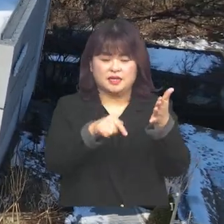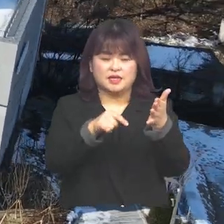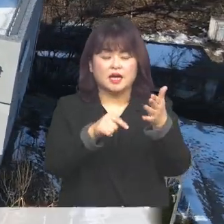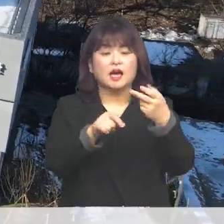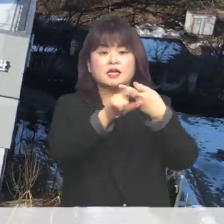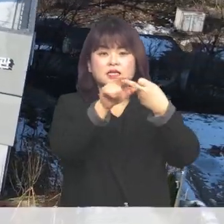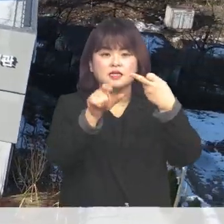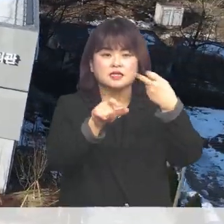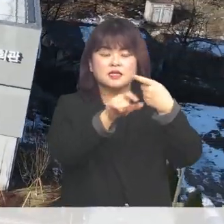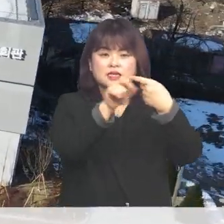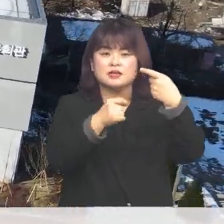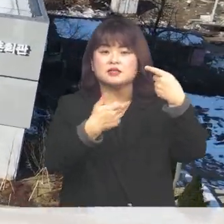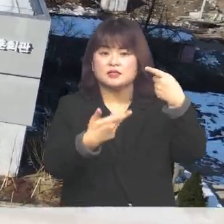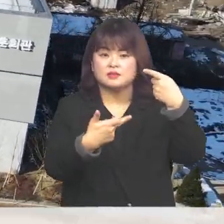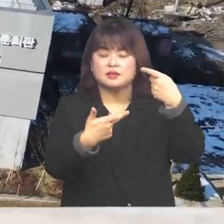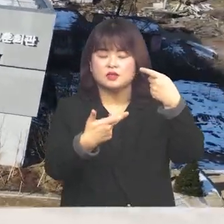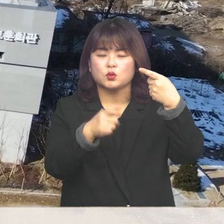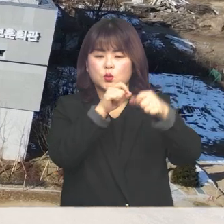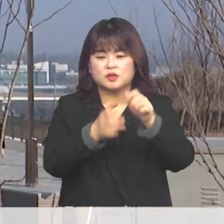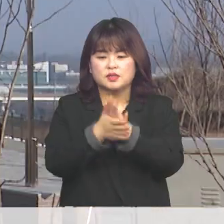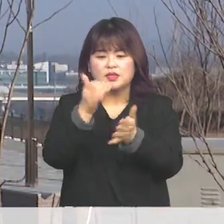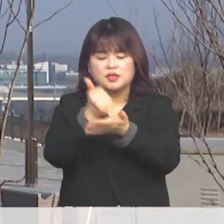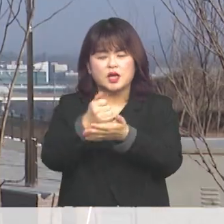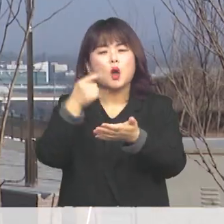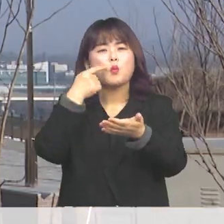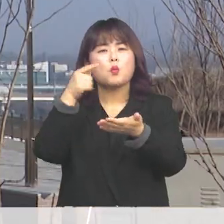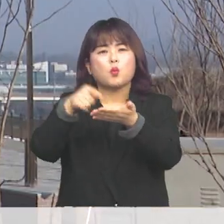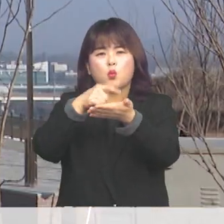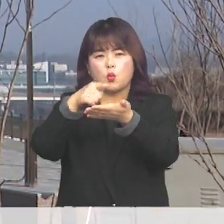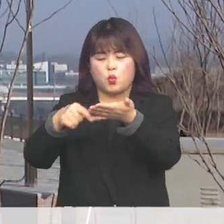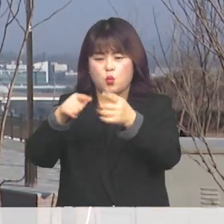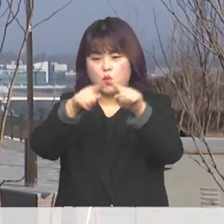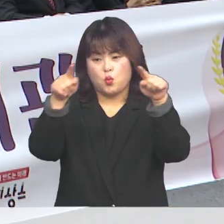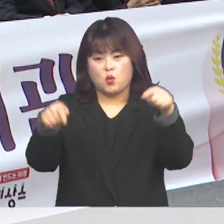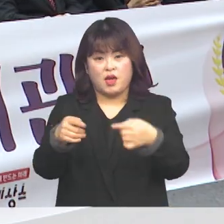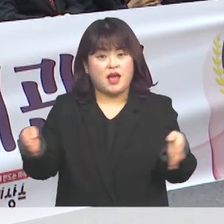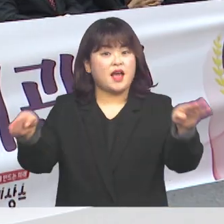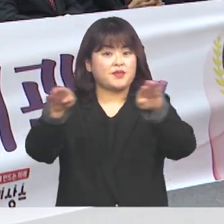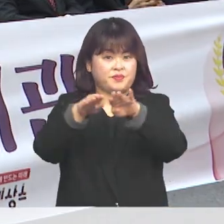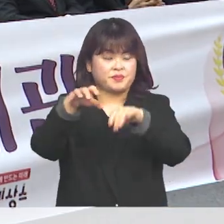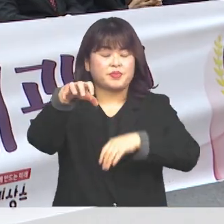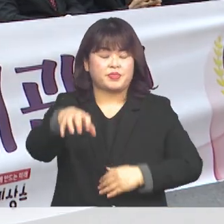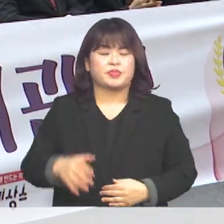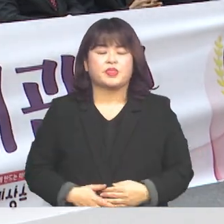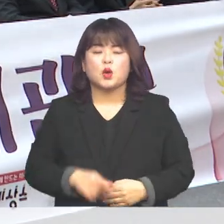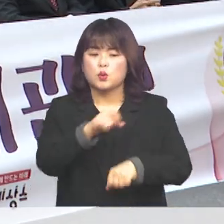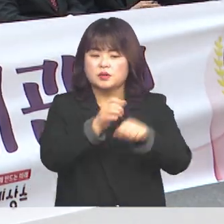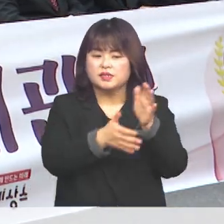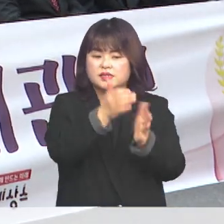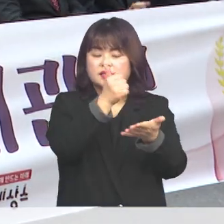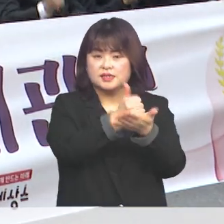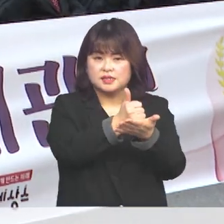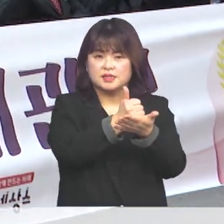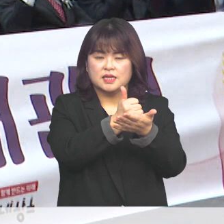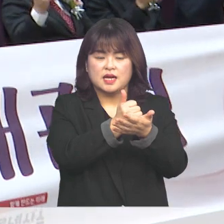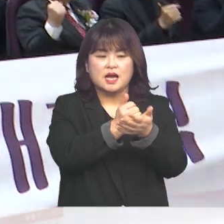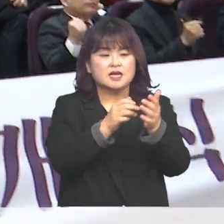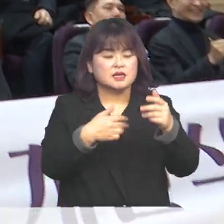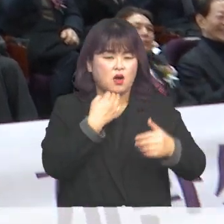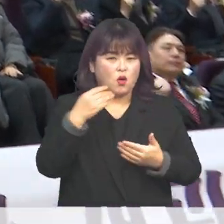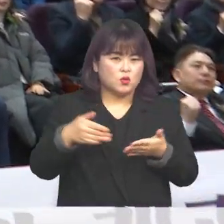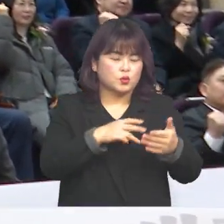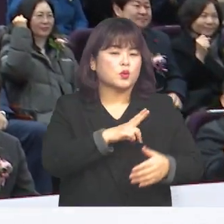용인특례시는 17일 처인구 역북동의 용인특례시 보훈회관을 개관했습니다. 개관식에는 이상일 용인특례시장,